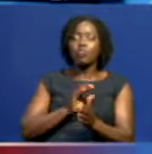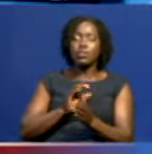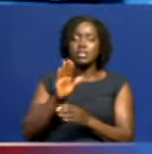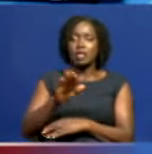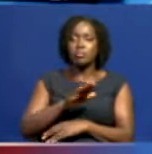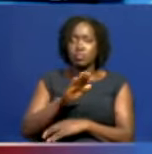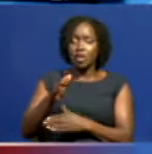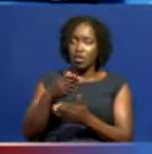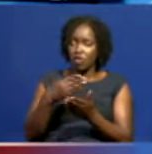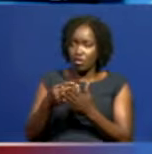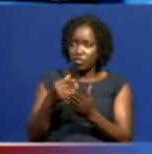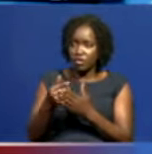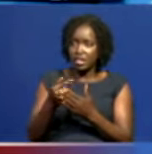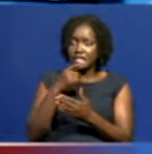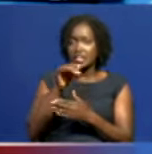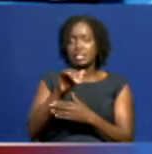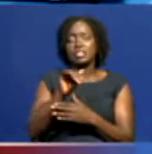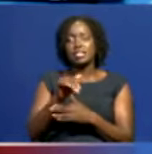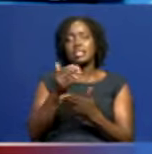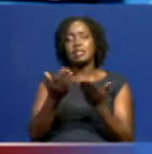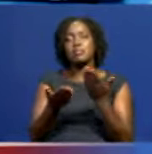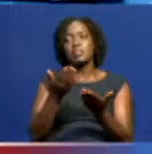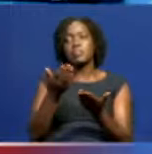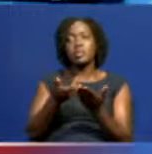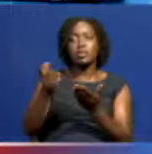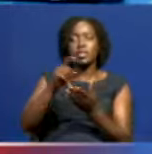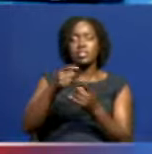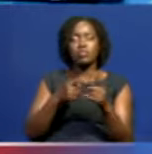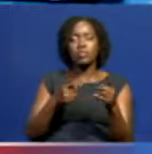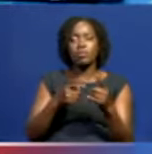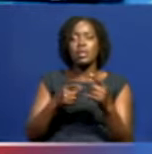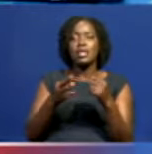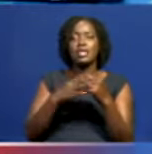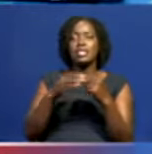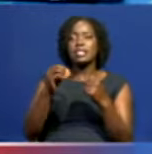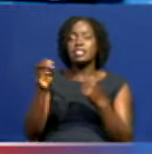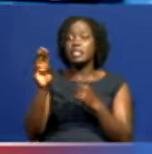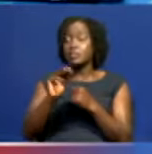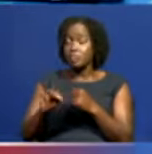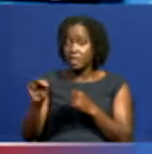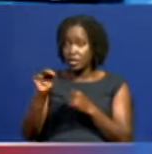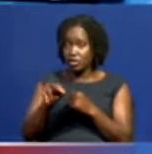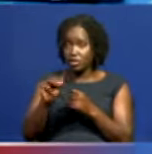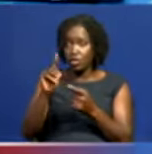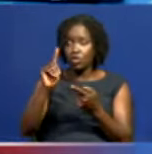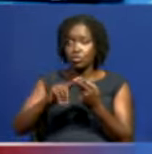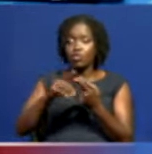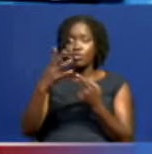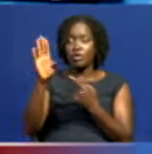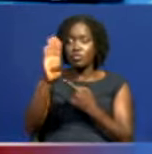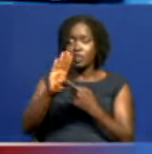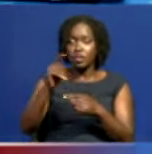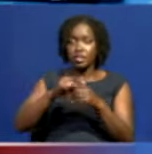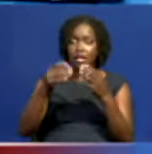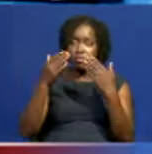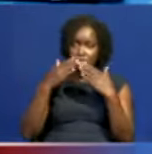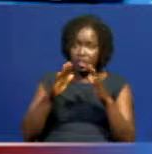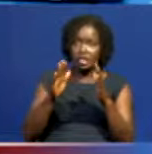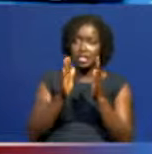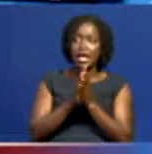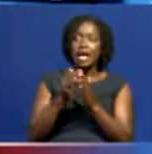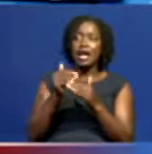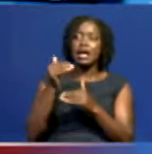wa kituo hicho huenda ukaongezeka kutoka shilingi milioni 800 hadi shilingi bilioni 5 utakapokamilika. Hii ni baada ya